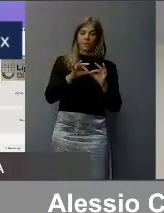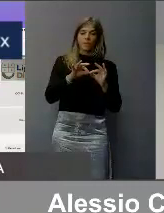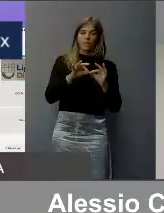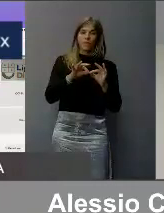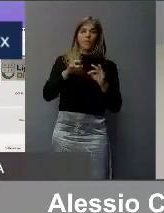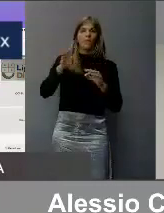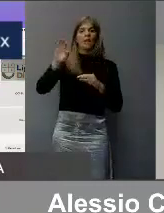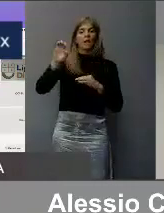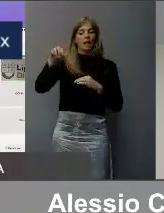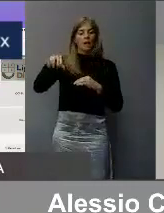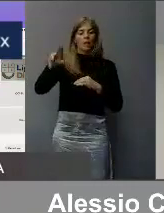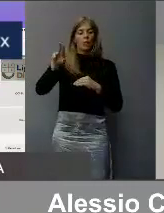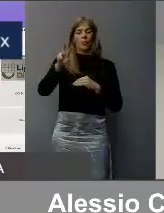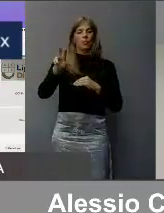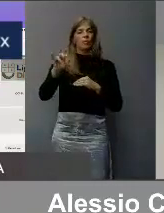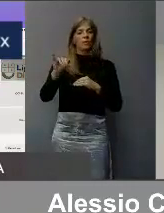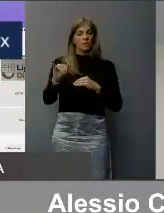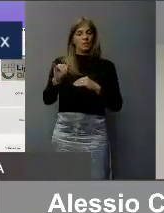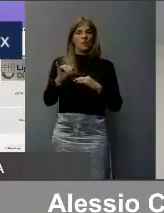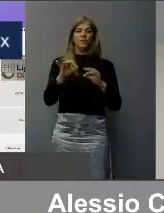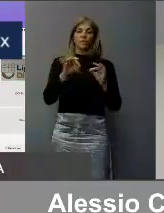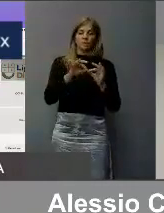consigliere remuzzi favorevole